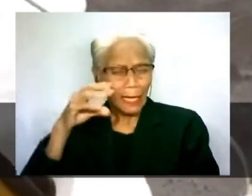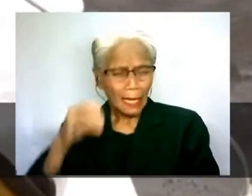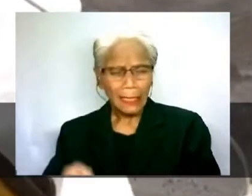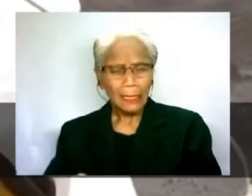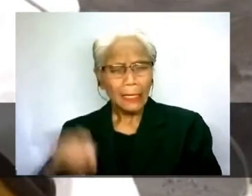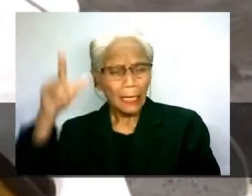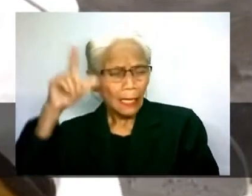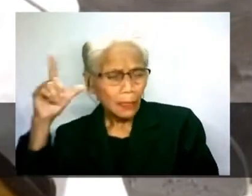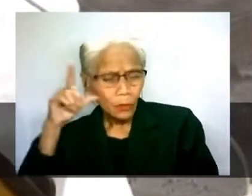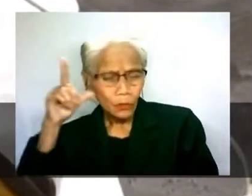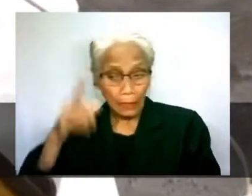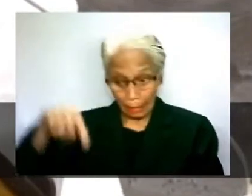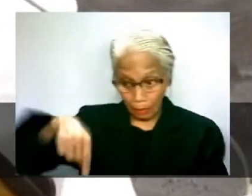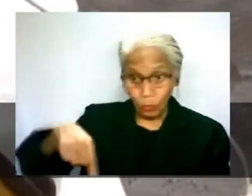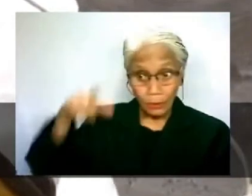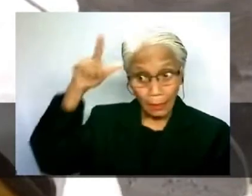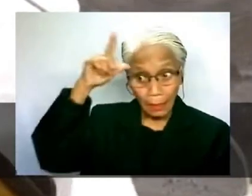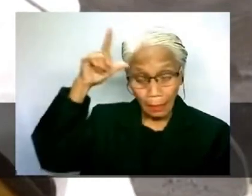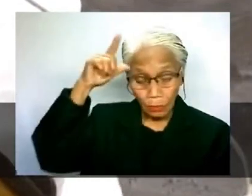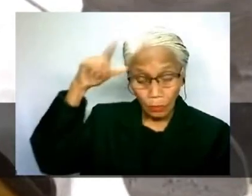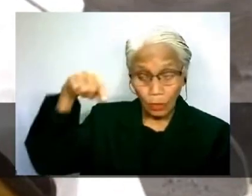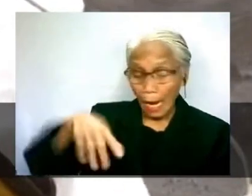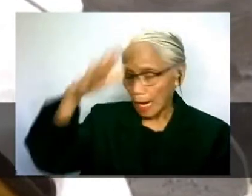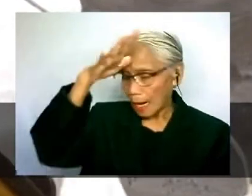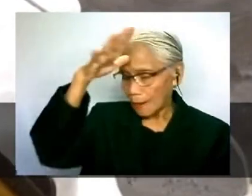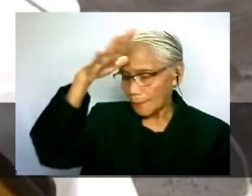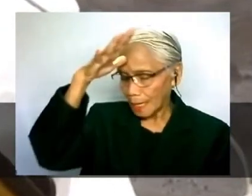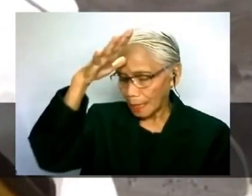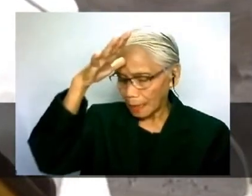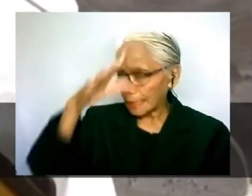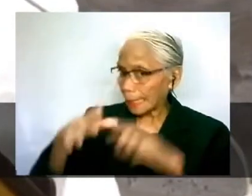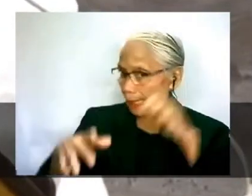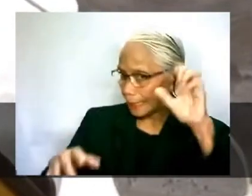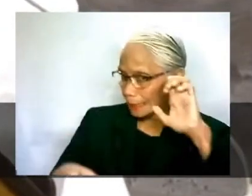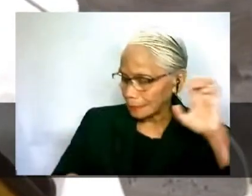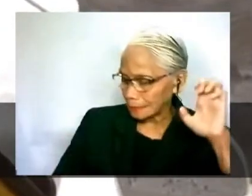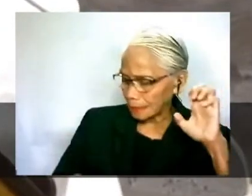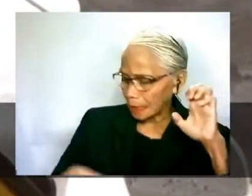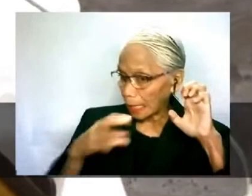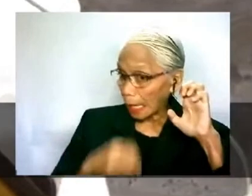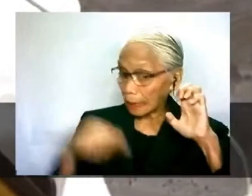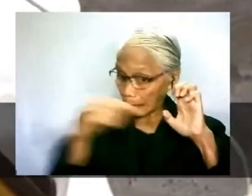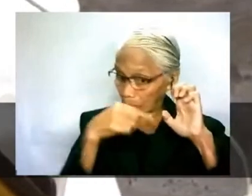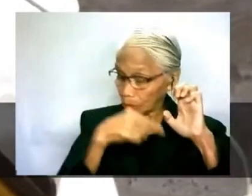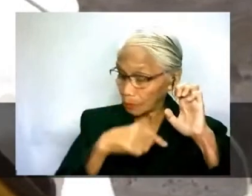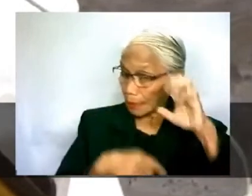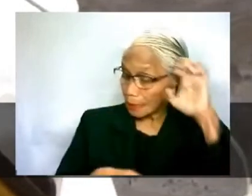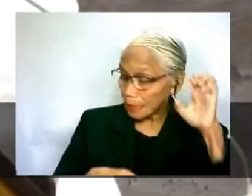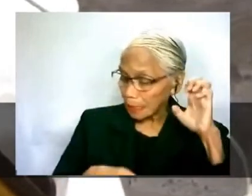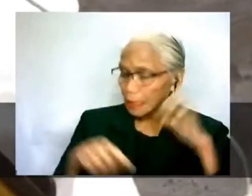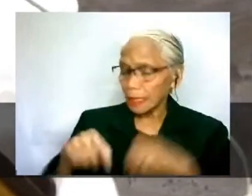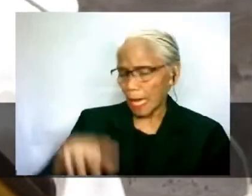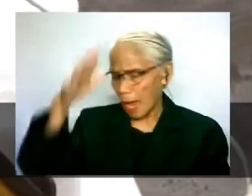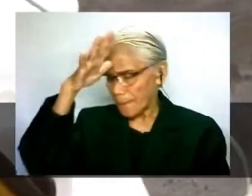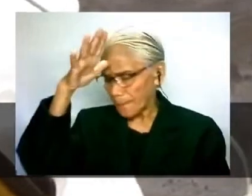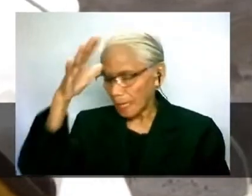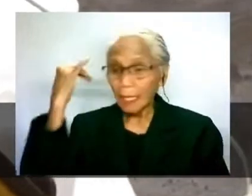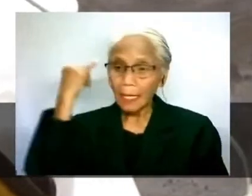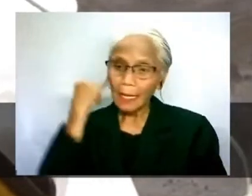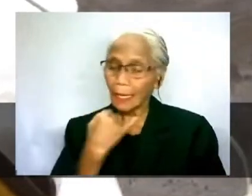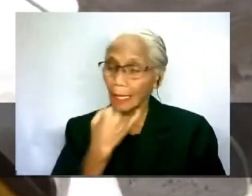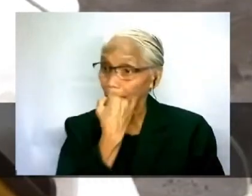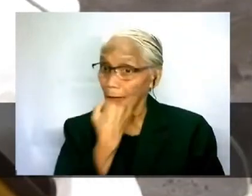Si Eliud ang ama ni Eleazar. Si Eleazar ang ama ni Matan na ama ni Jacob. At